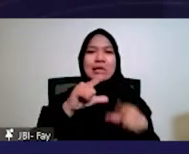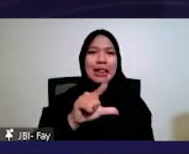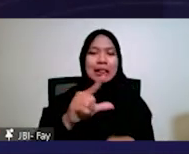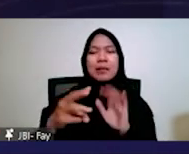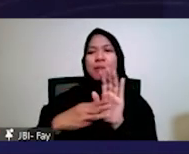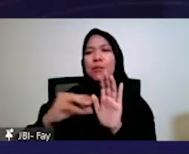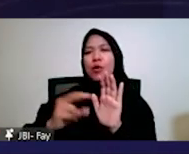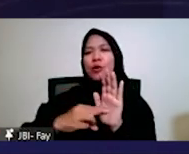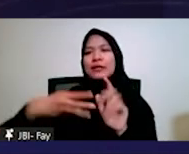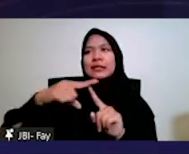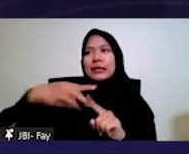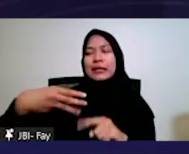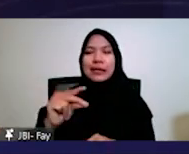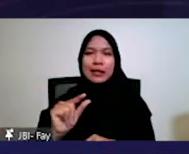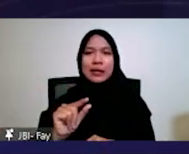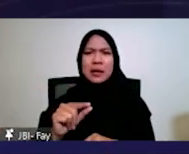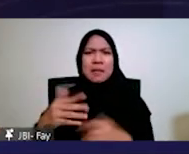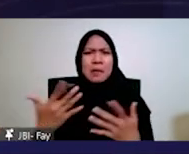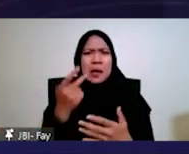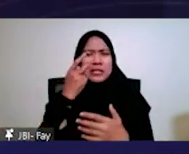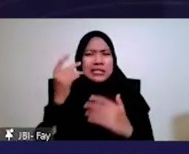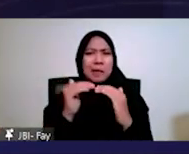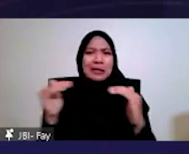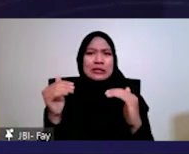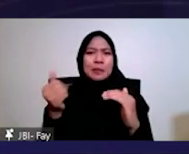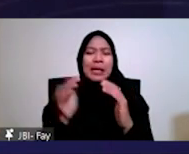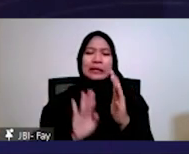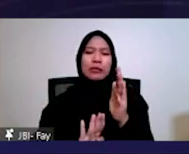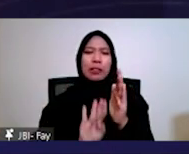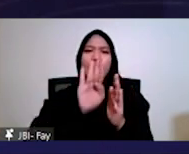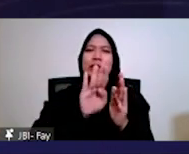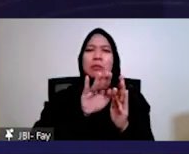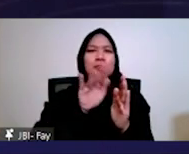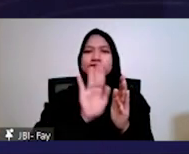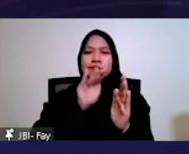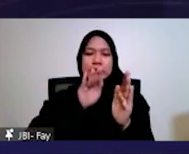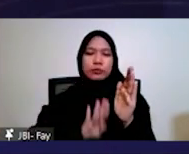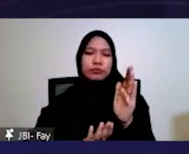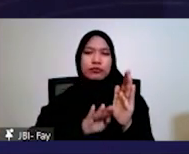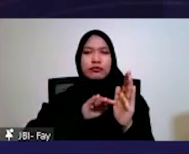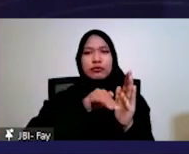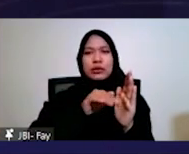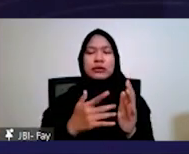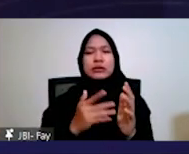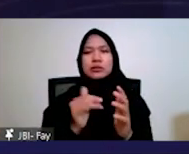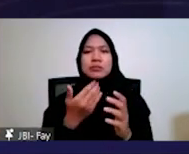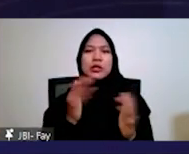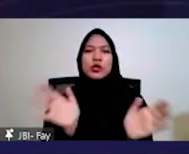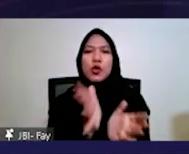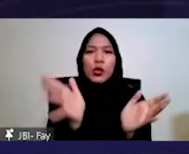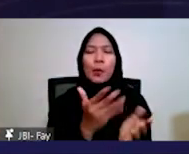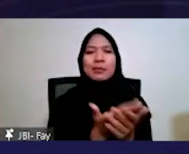stabilitas supaya naik turunnya enggak terlalu tinggi tapi tetap mendorong pertumbuhan melalui permintaan seperti